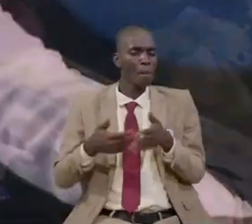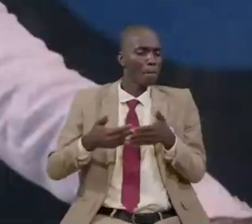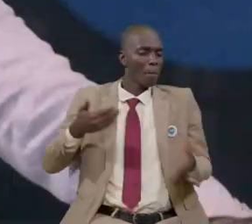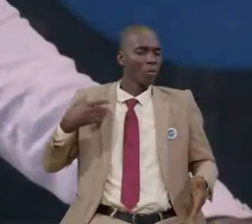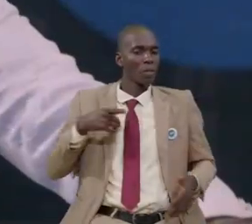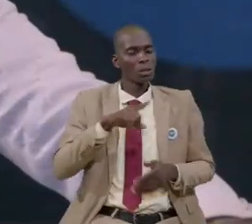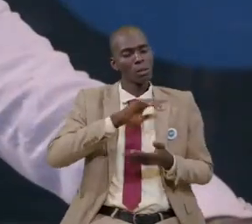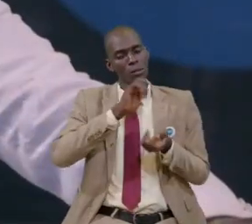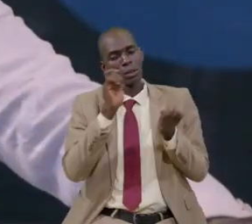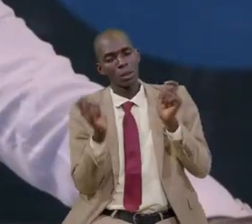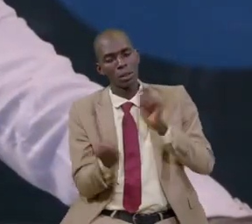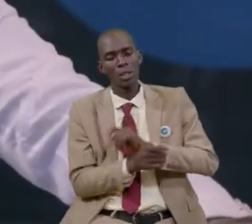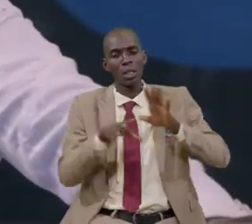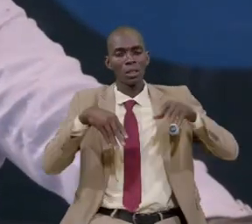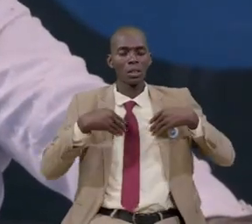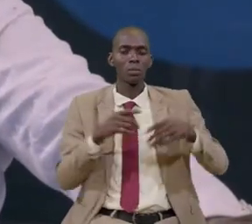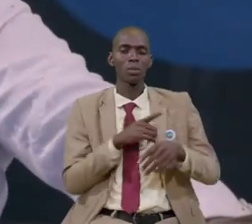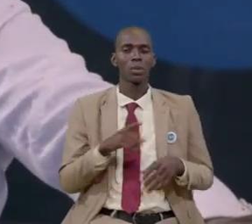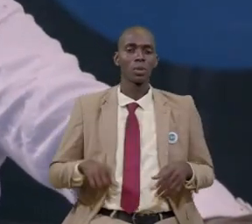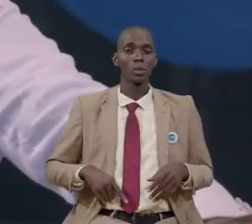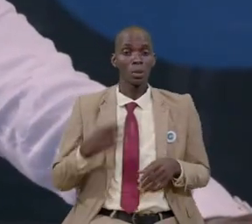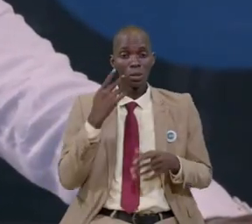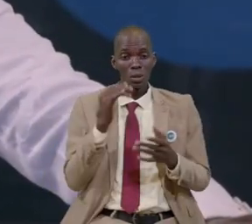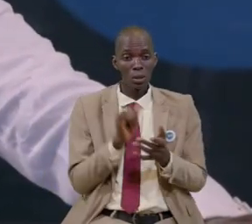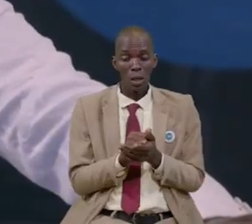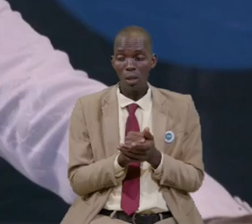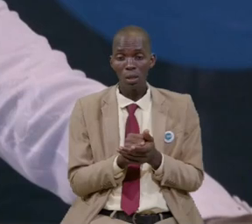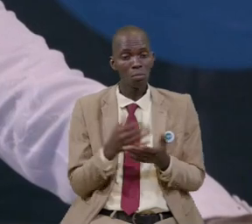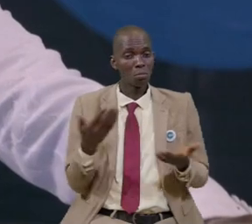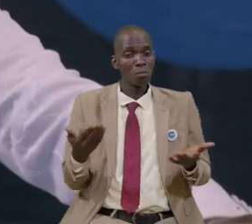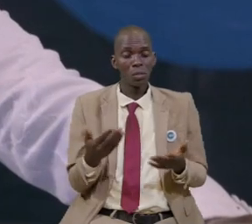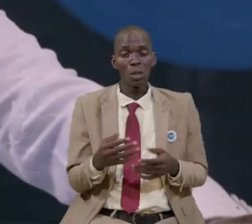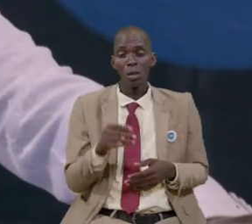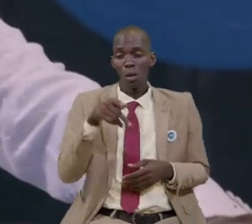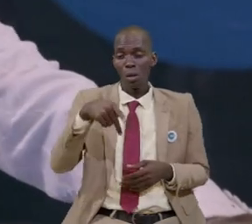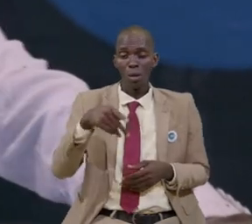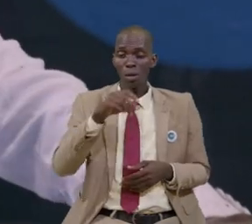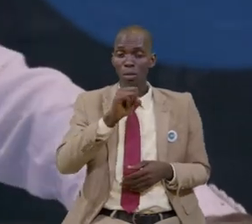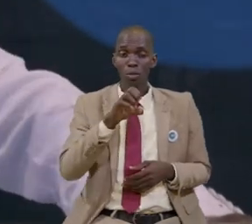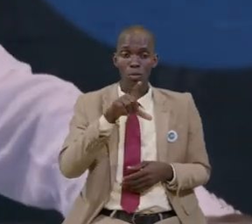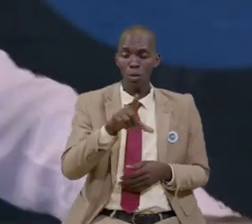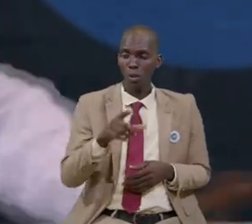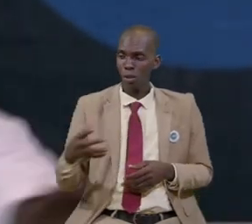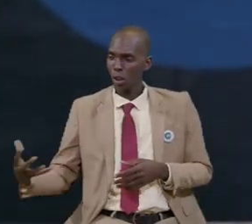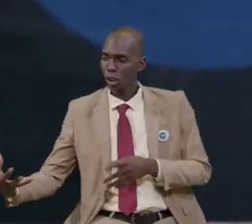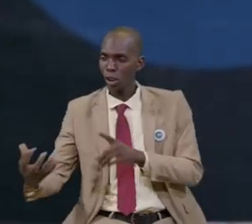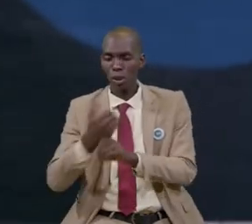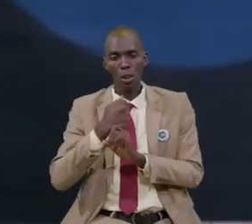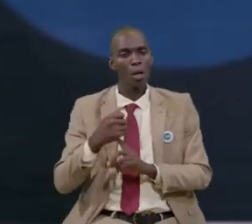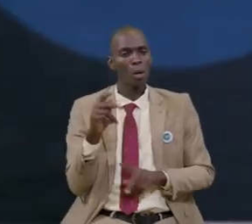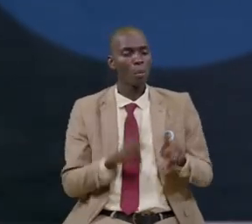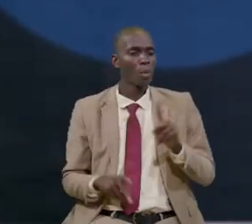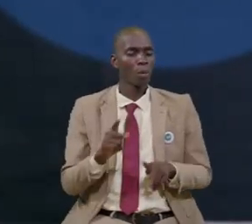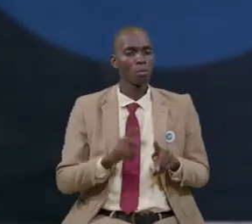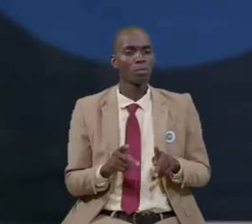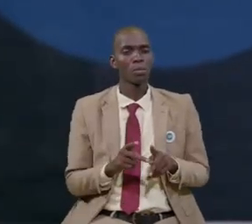le Seigneur. Il était dangereux, il blessait les gens physiquement, il violentait les gens